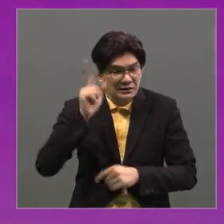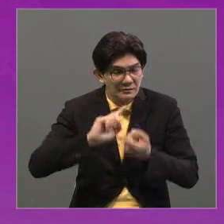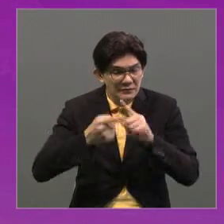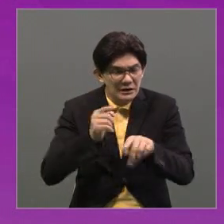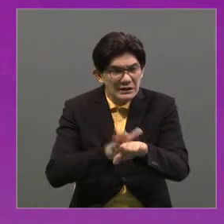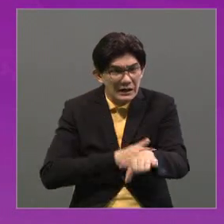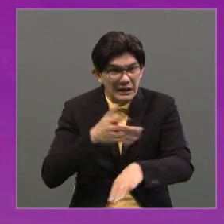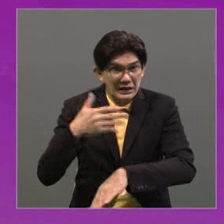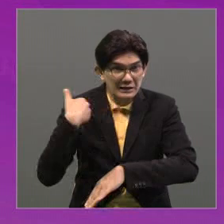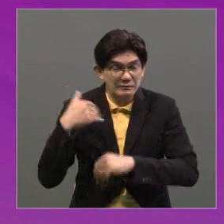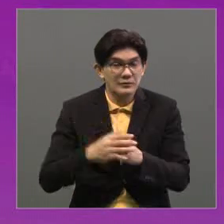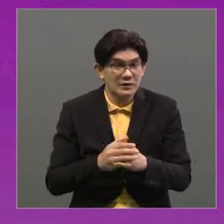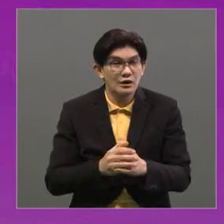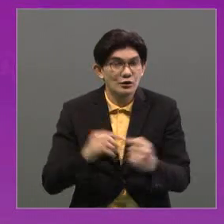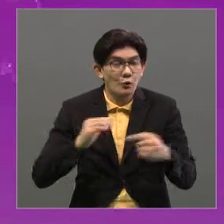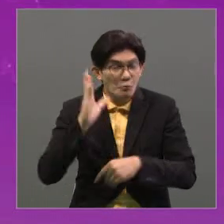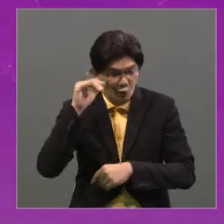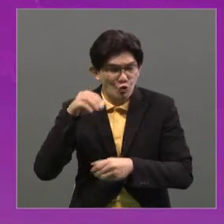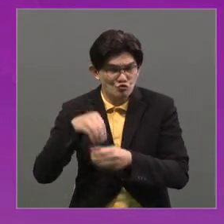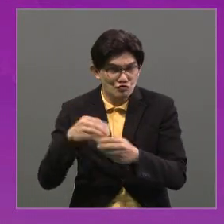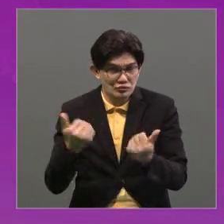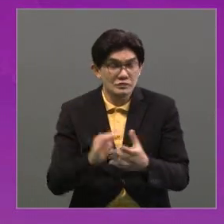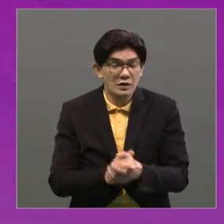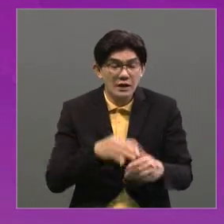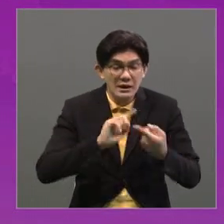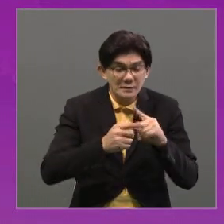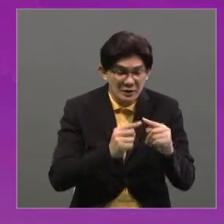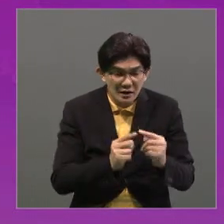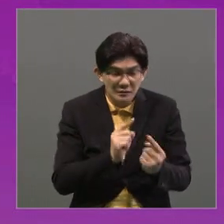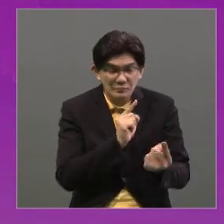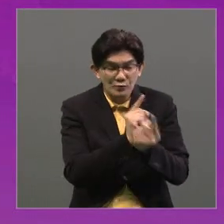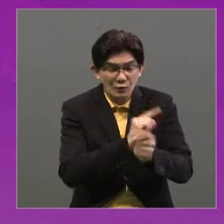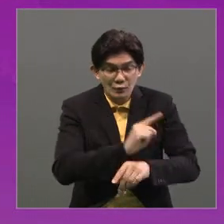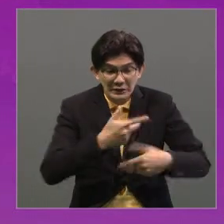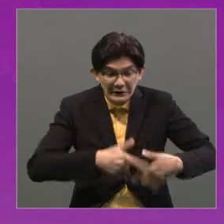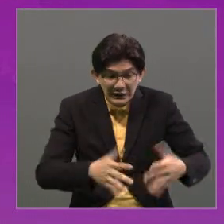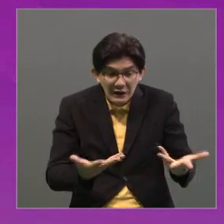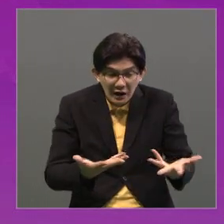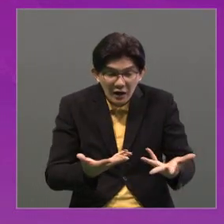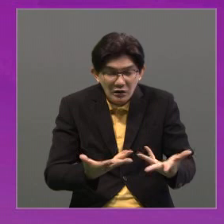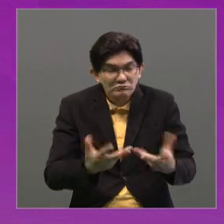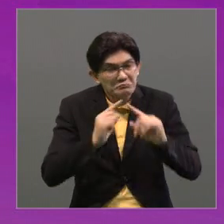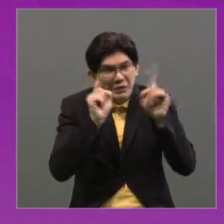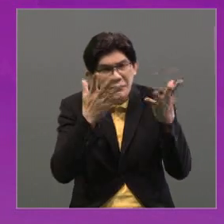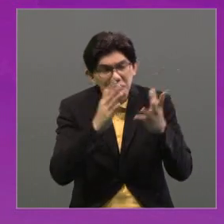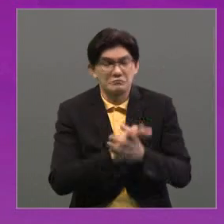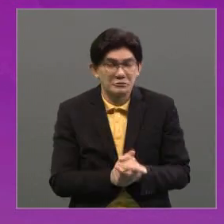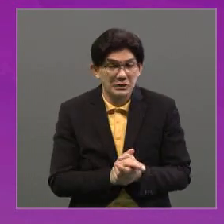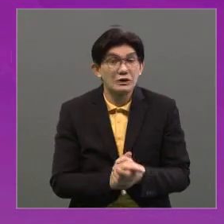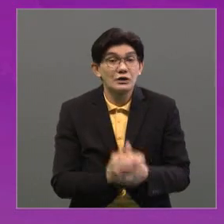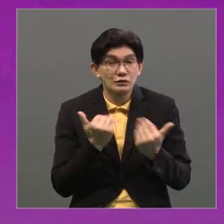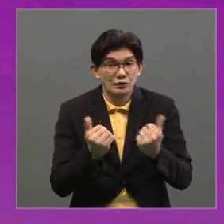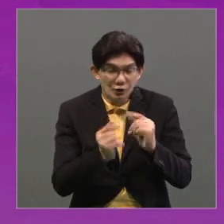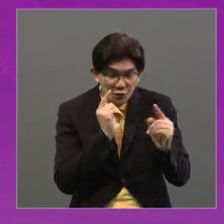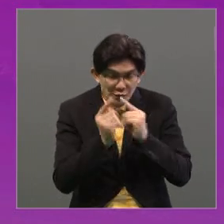ล้วตั้งแต่สมัยคุณบรรหารยังมีชีวิตอยู่เลยเพราะฉะนั้นการที่เพื่อนจะไปร่วมงานวันเกิดเพื่อนก็ไม่ใช่เรื่องแปลกและยืนยันว่าไม่ใ